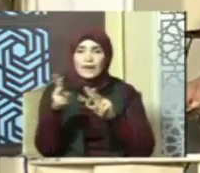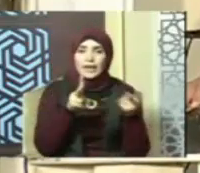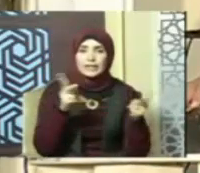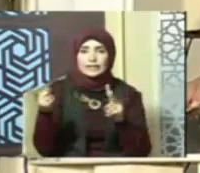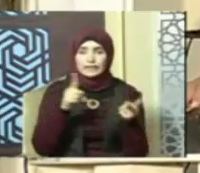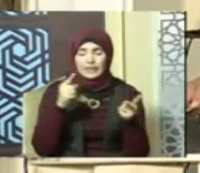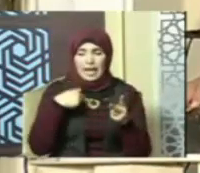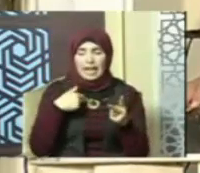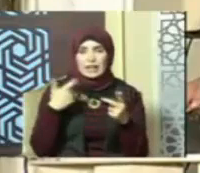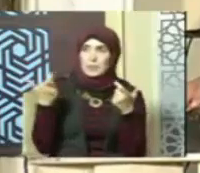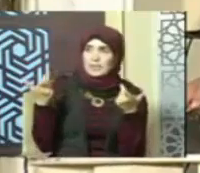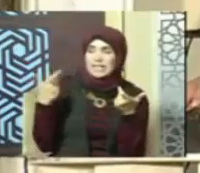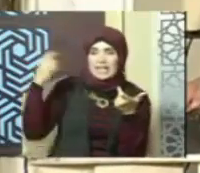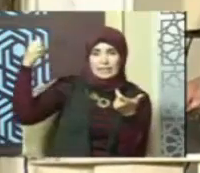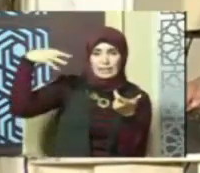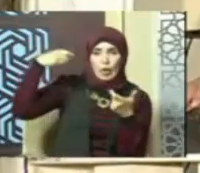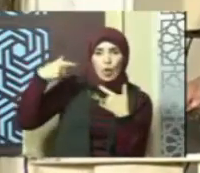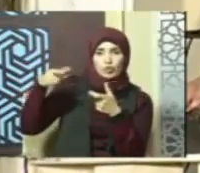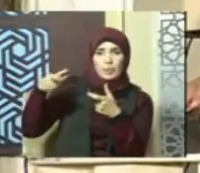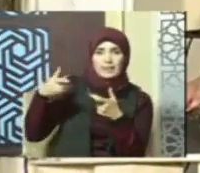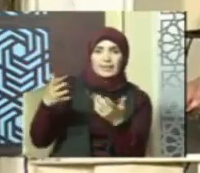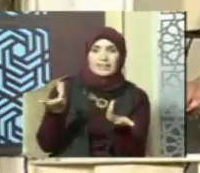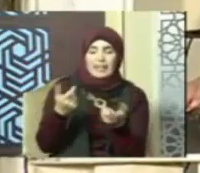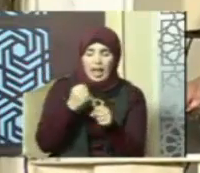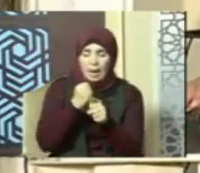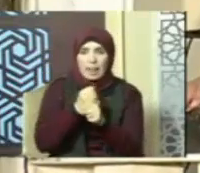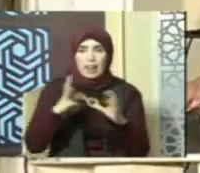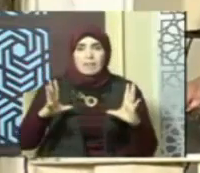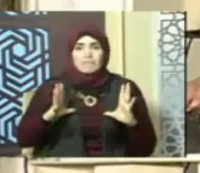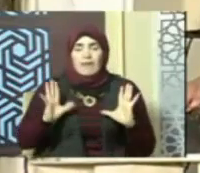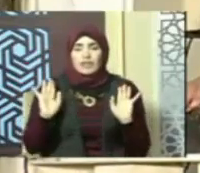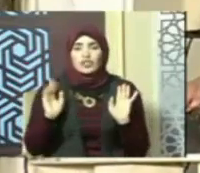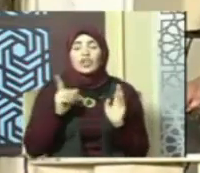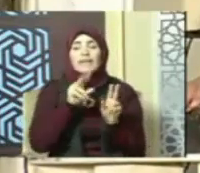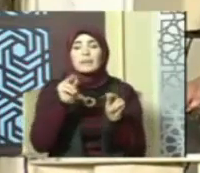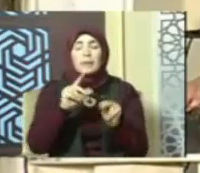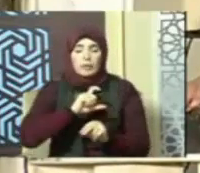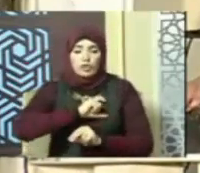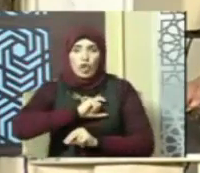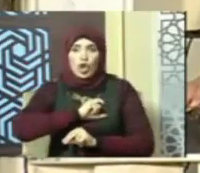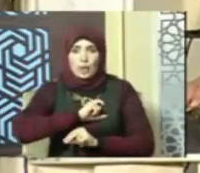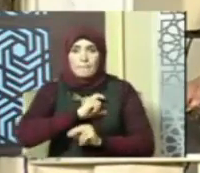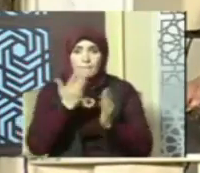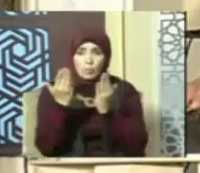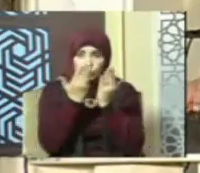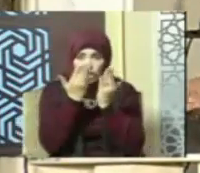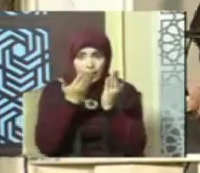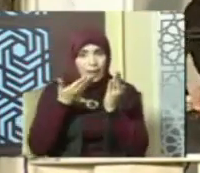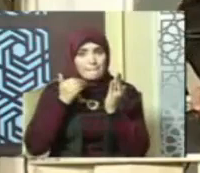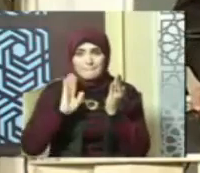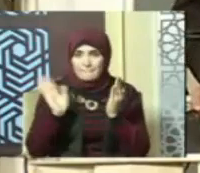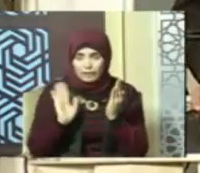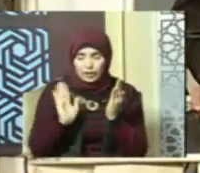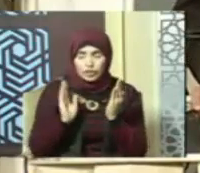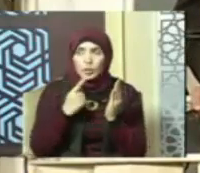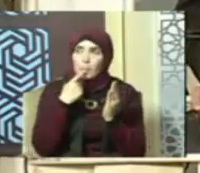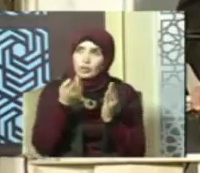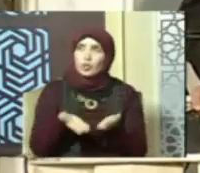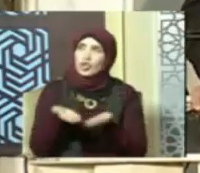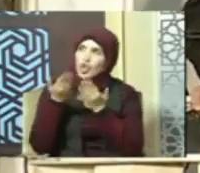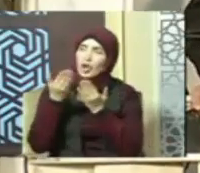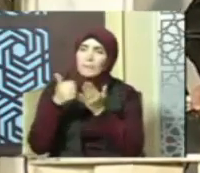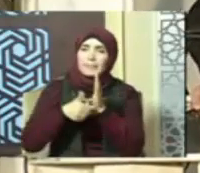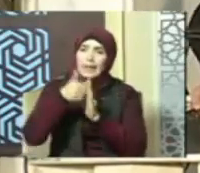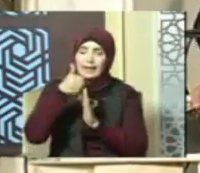الاتكالي الذي لا يعمل كالطالب الذي لا يجد ولا يجتهد ولا يذاكر، ثم يأتي